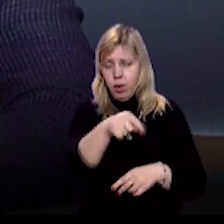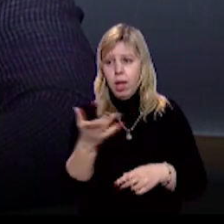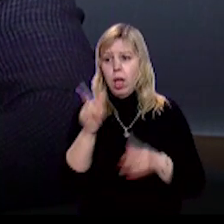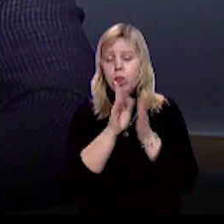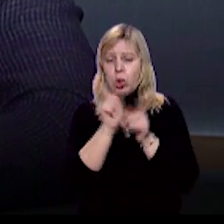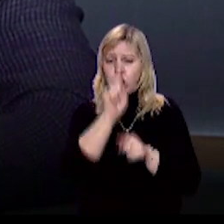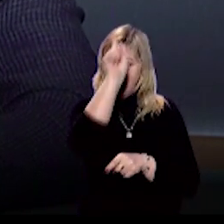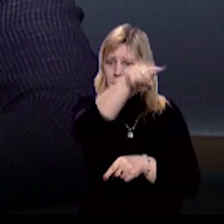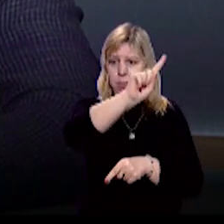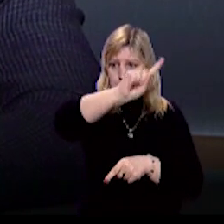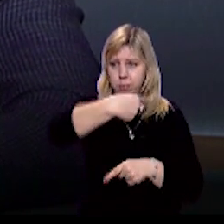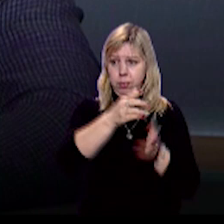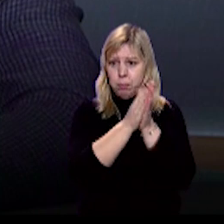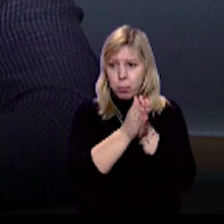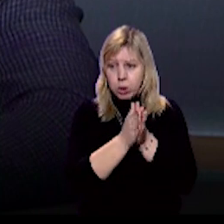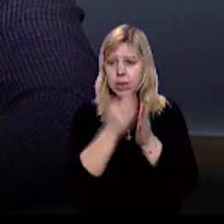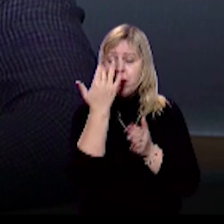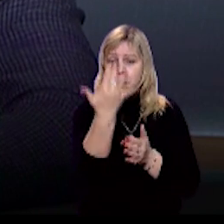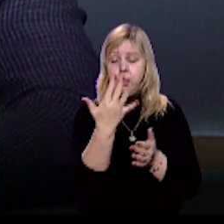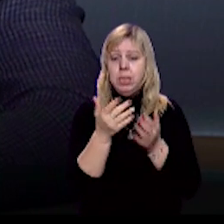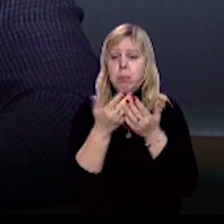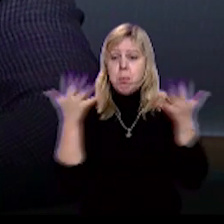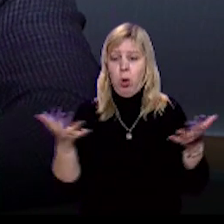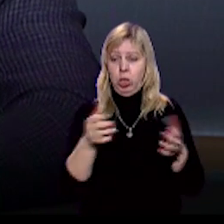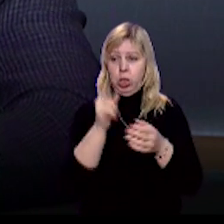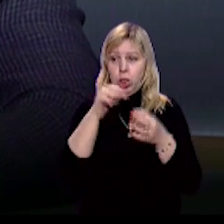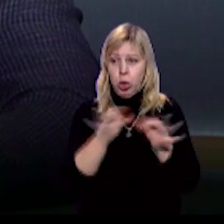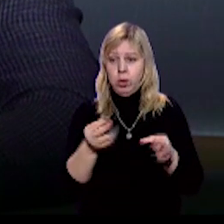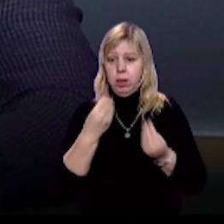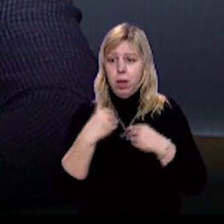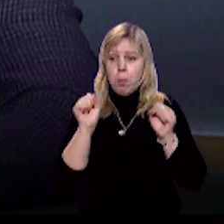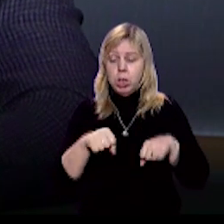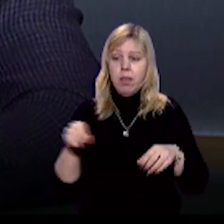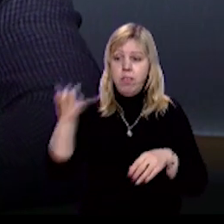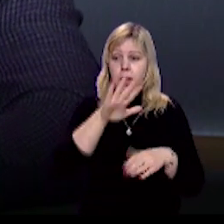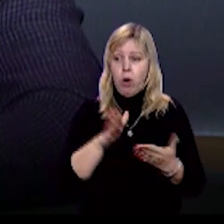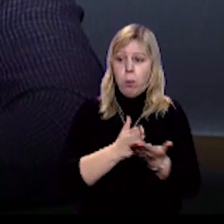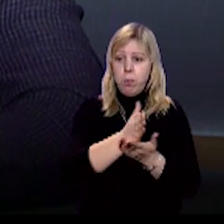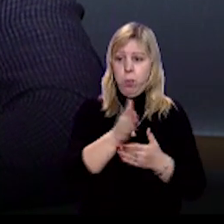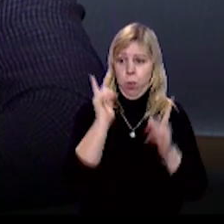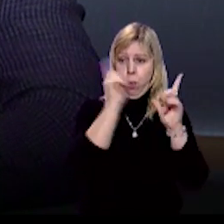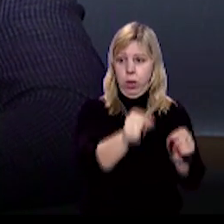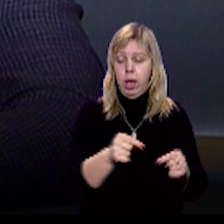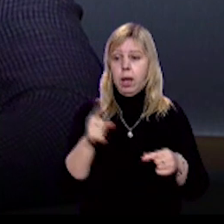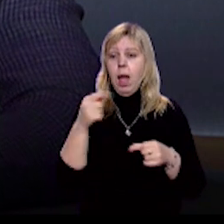них просити більшу кількість дозволів, які дадуть нам можливість в Європу далі поїхати.